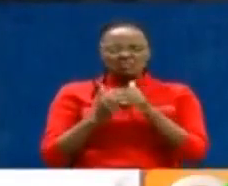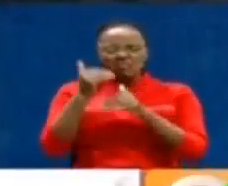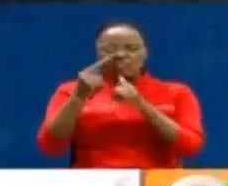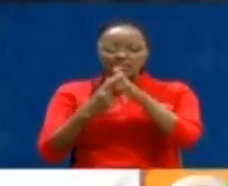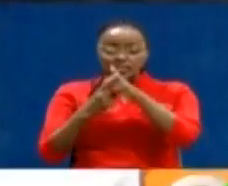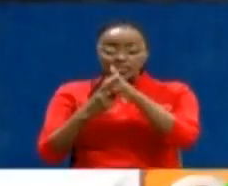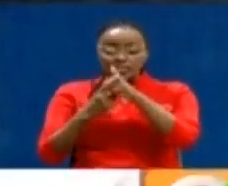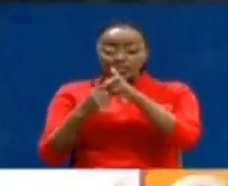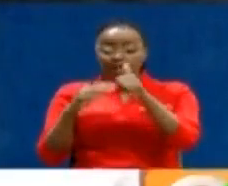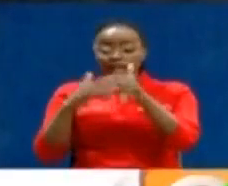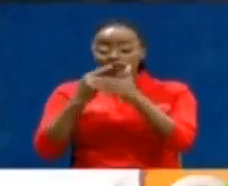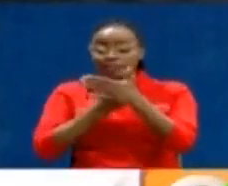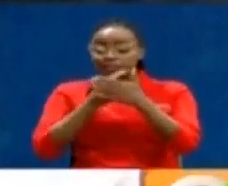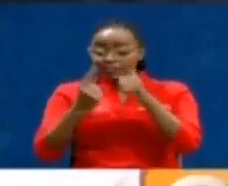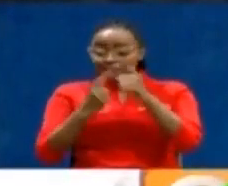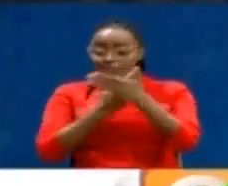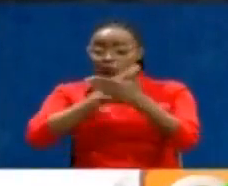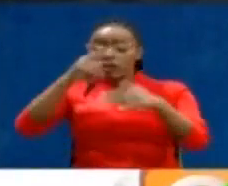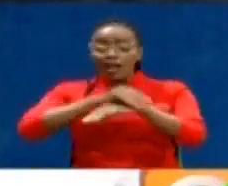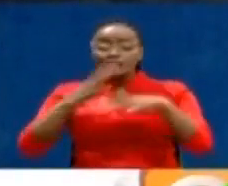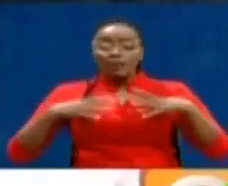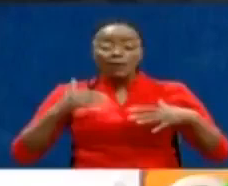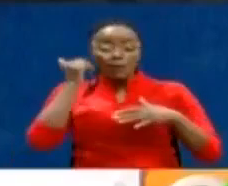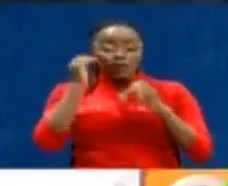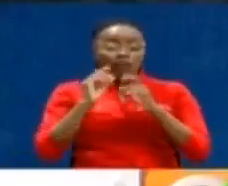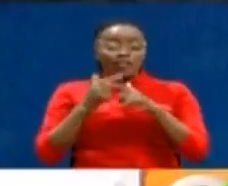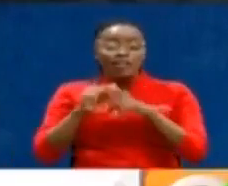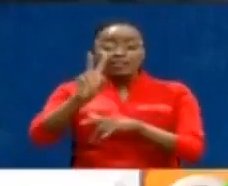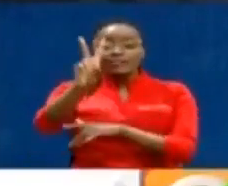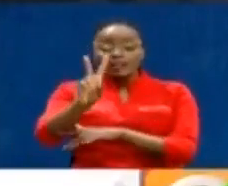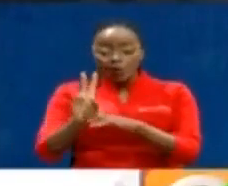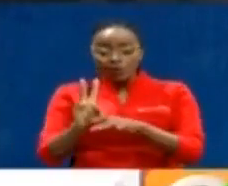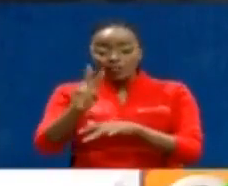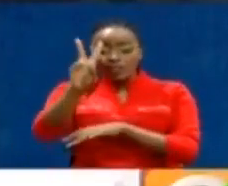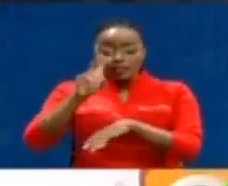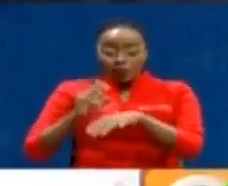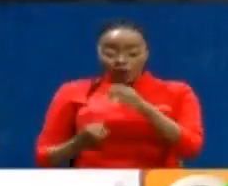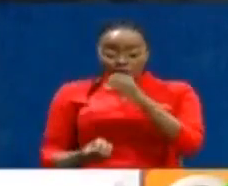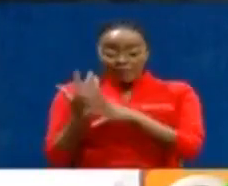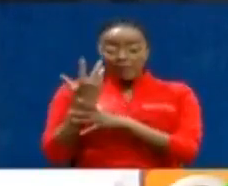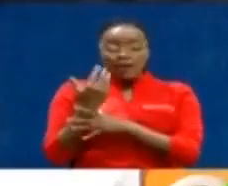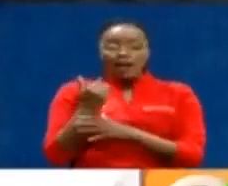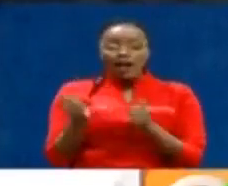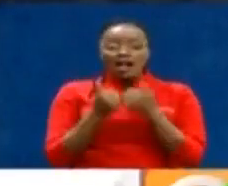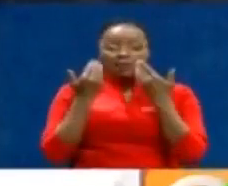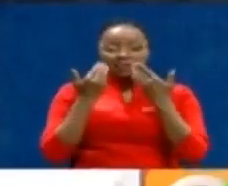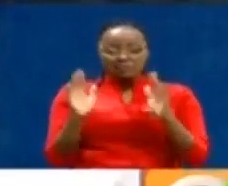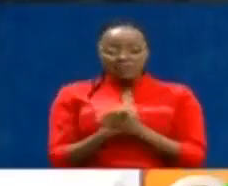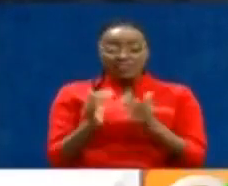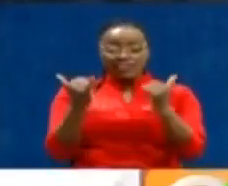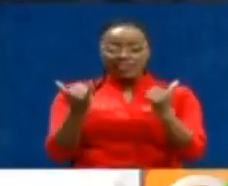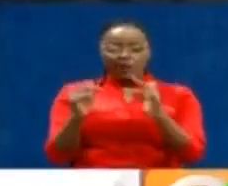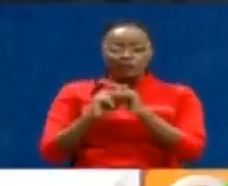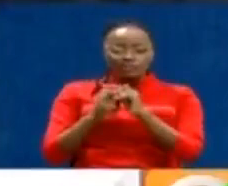hivi bila kupata visa vovote, na hapo ndo awamu ya pili ikaanza. Kwa